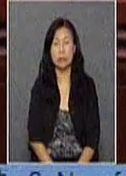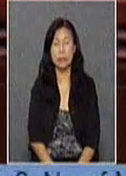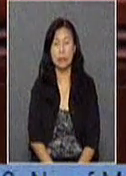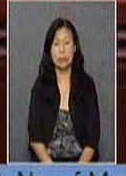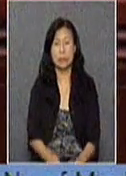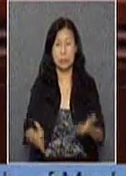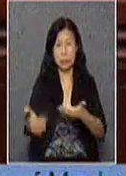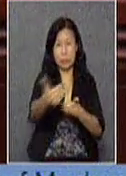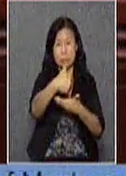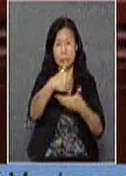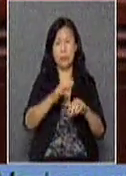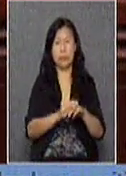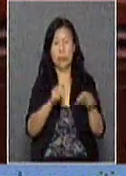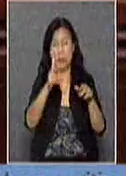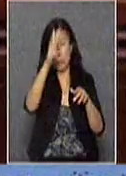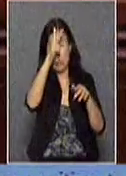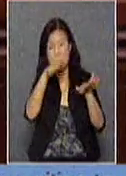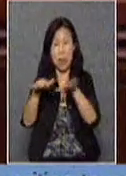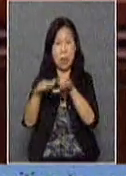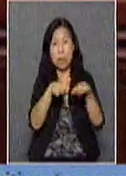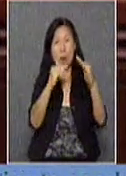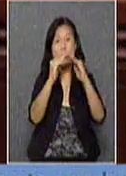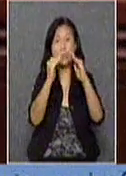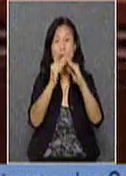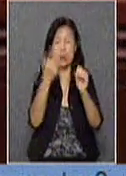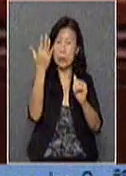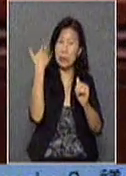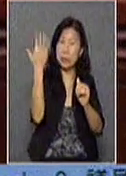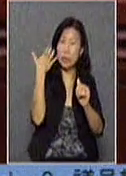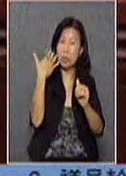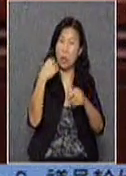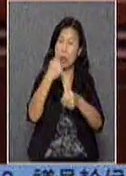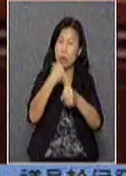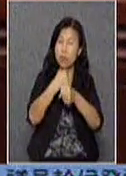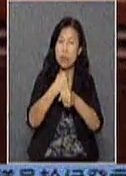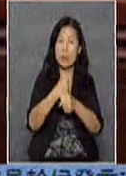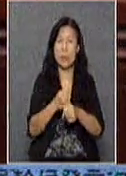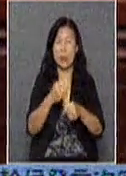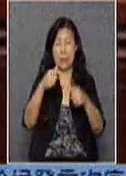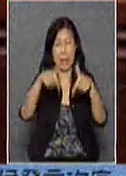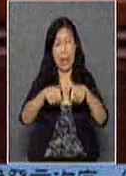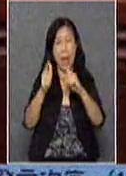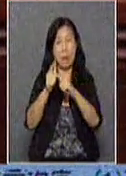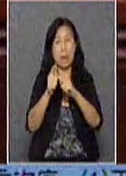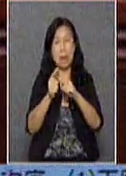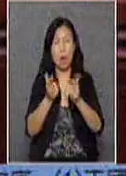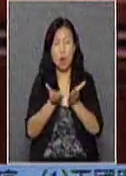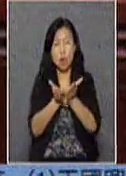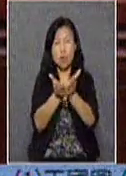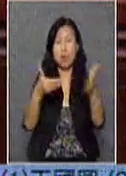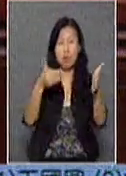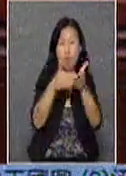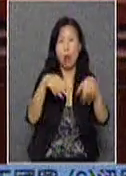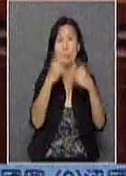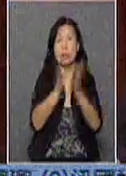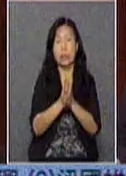入，我對於海事處過去嘅表現，尤其是喺呢個南丫海難事件咧，係深表遺憾。多